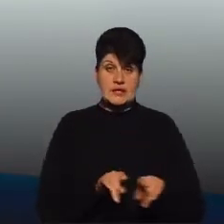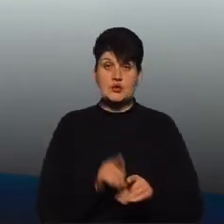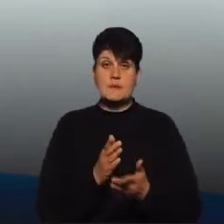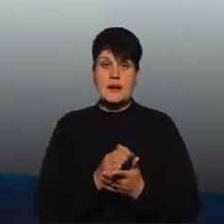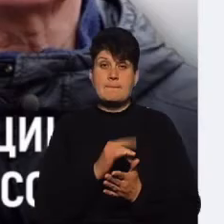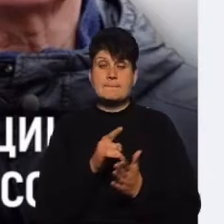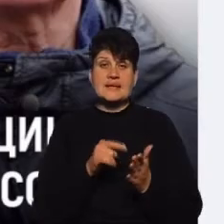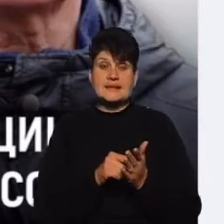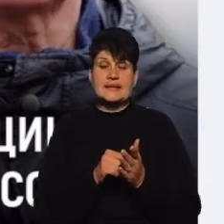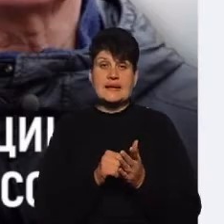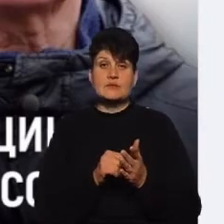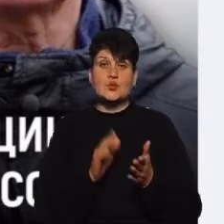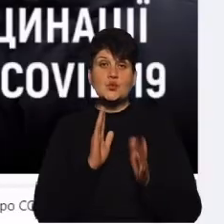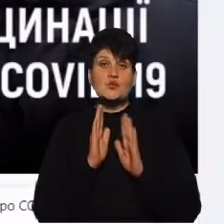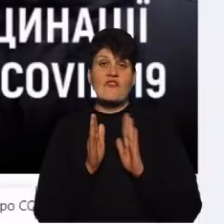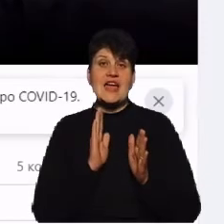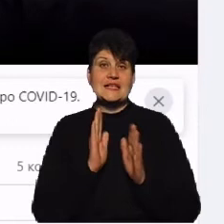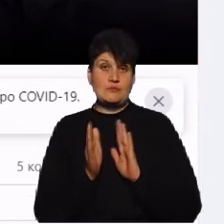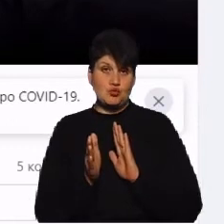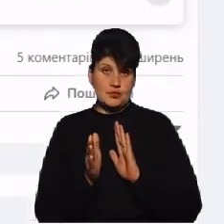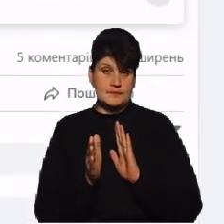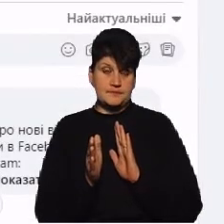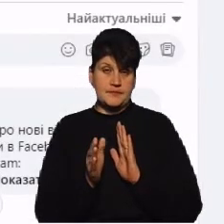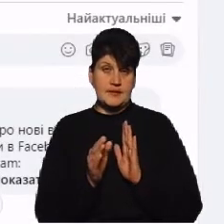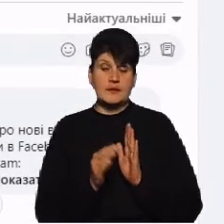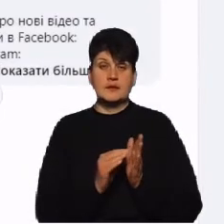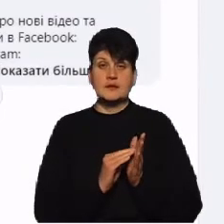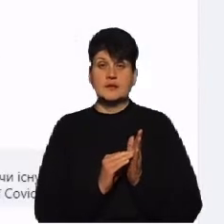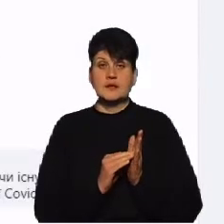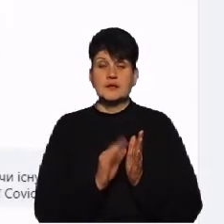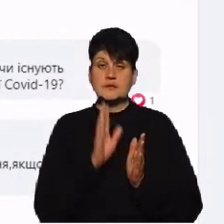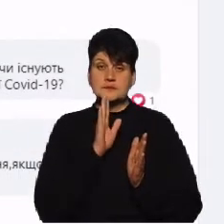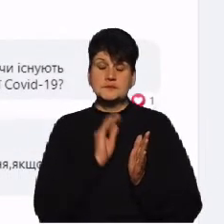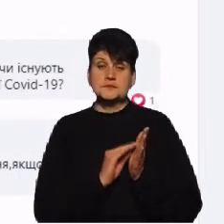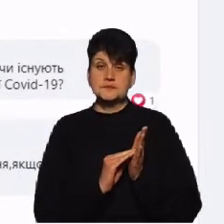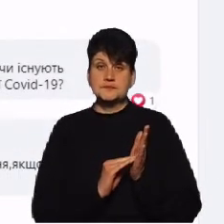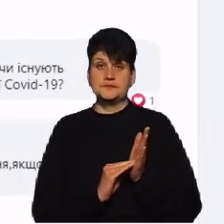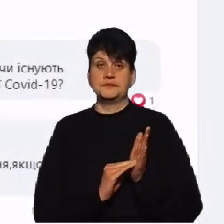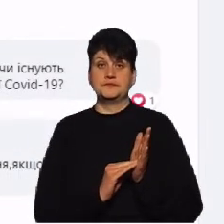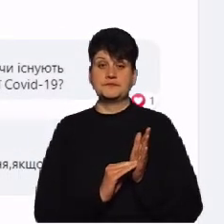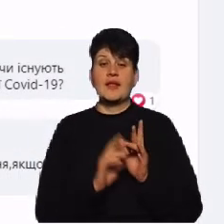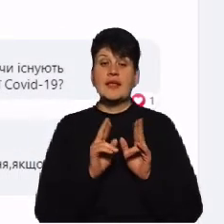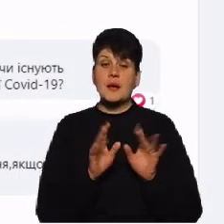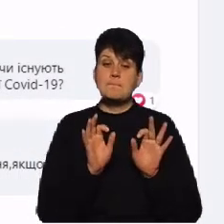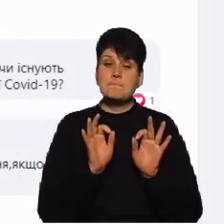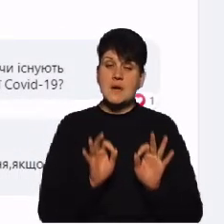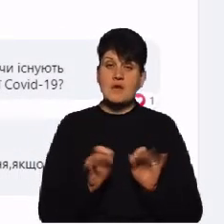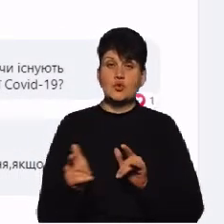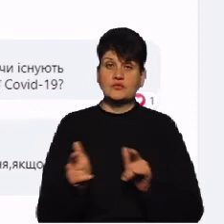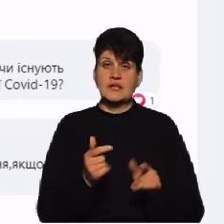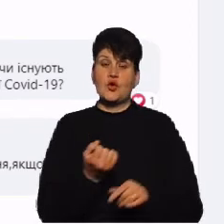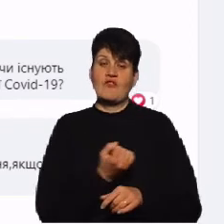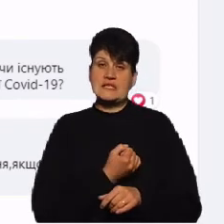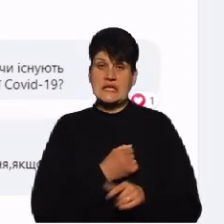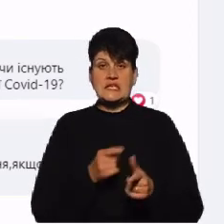мережі Facebook. Зокрема, тернополянка Валентина Скакальська запитує, як правильно готуватися до вакцинації, чи